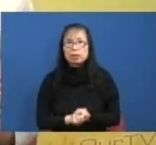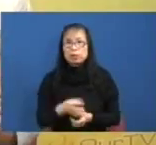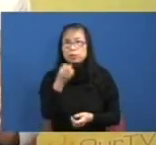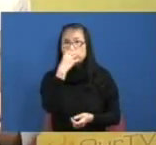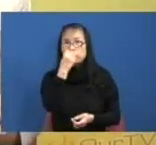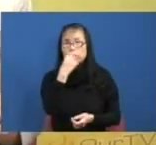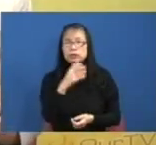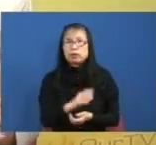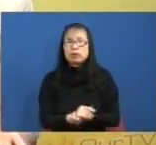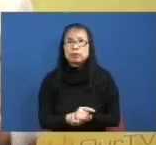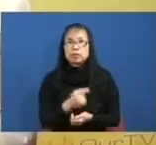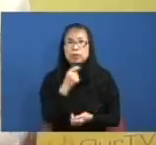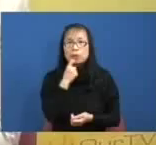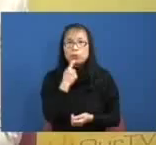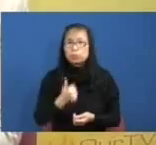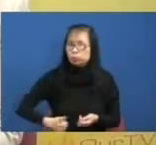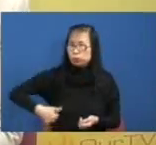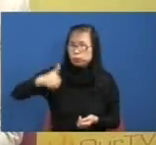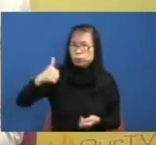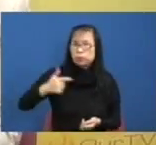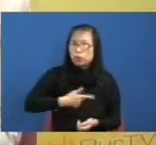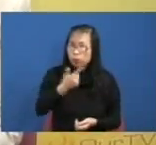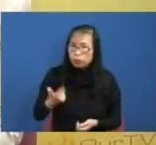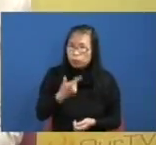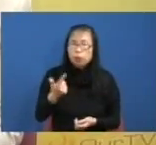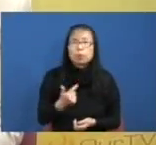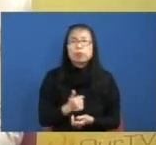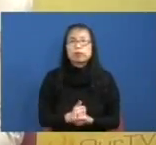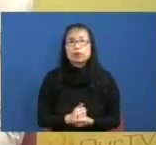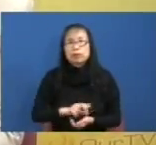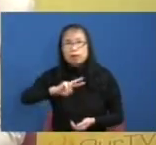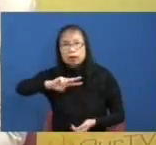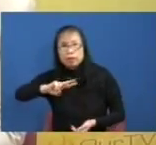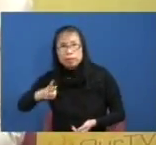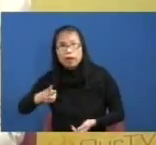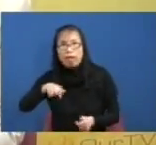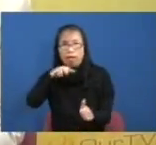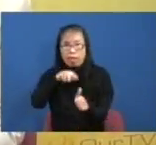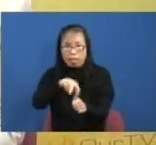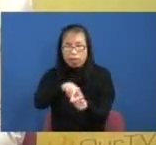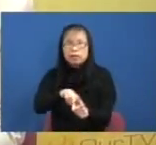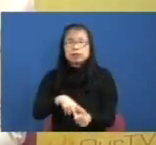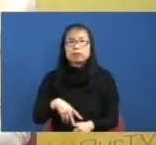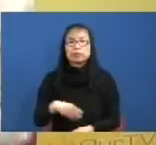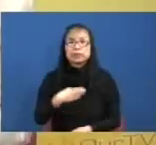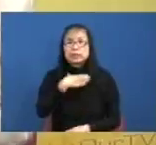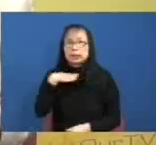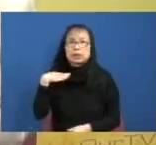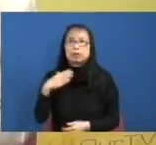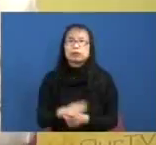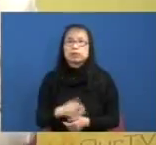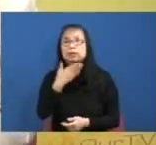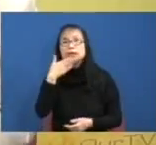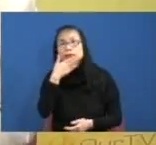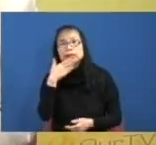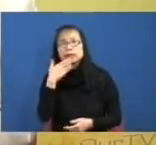港有不少的成功的飲食企業，但是呢你變了就扼殺了一些即青年下一代有沒有機